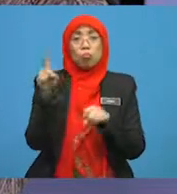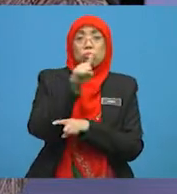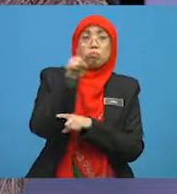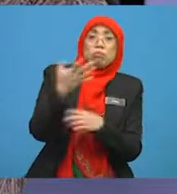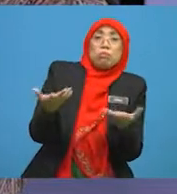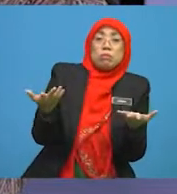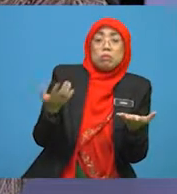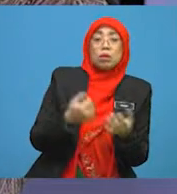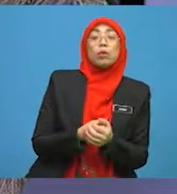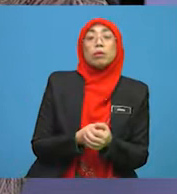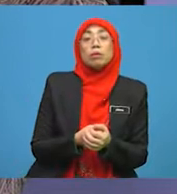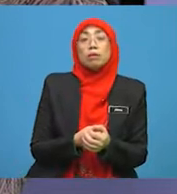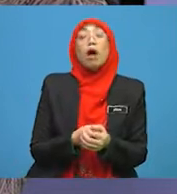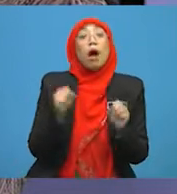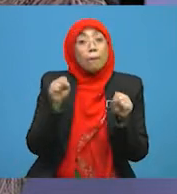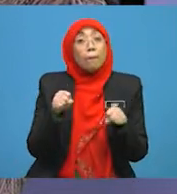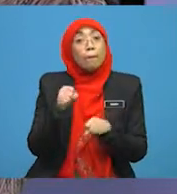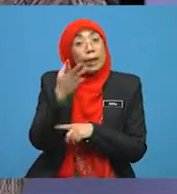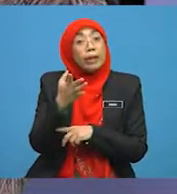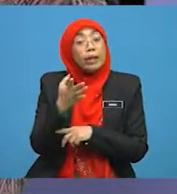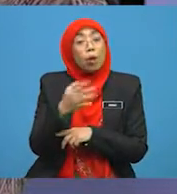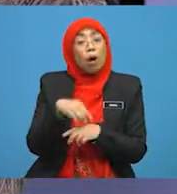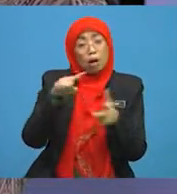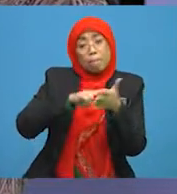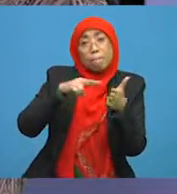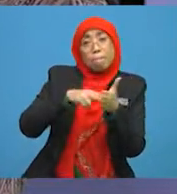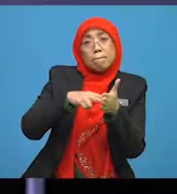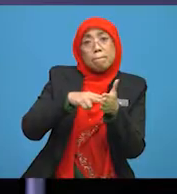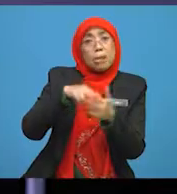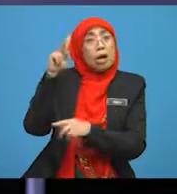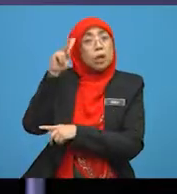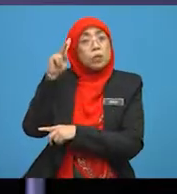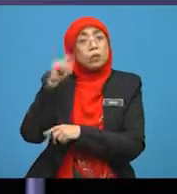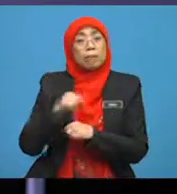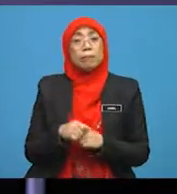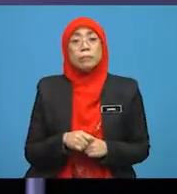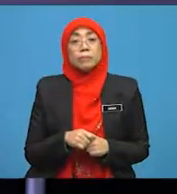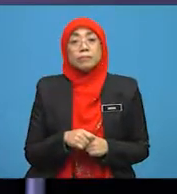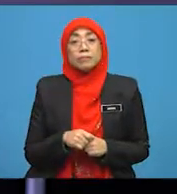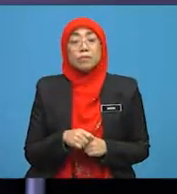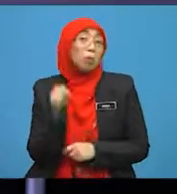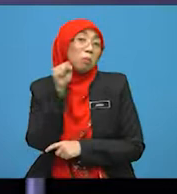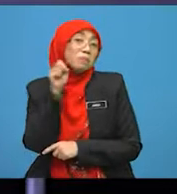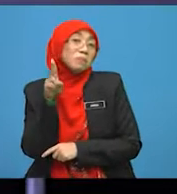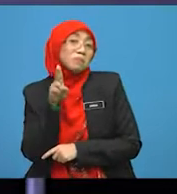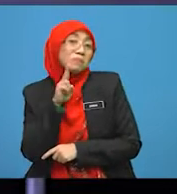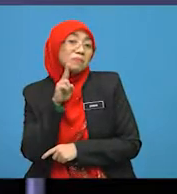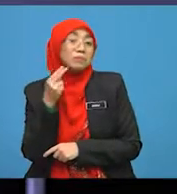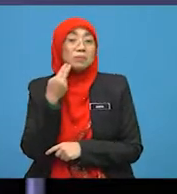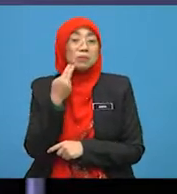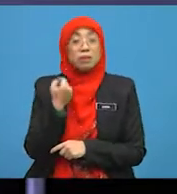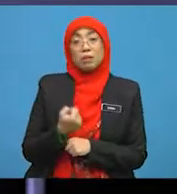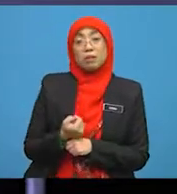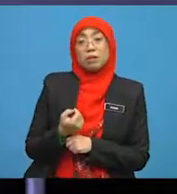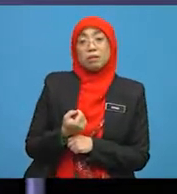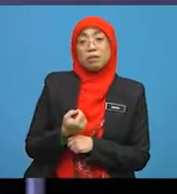pelajar tentang konsep perkaitan makna dari segi leksikal? Terima kasih Cikgu Zikri.